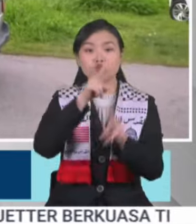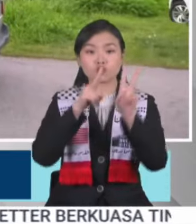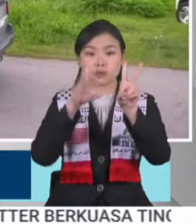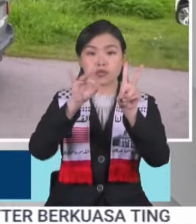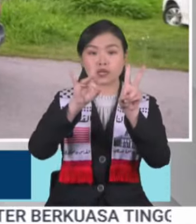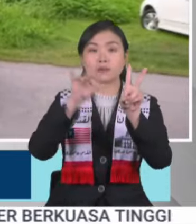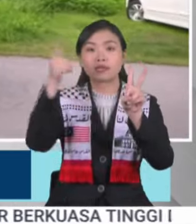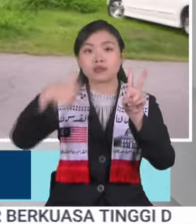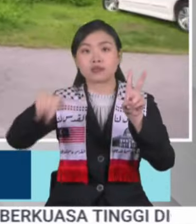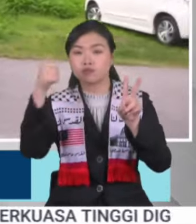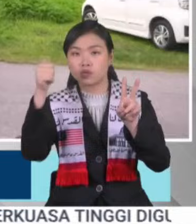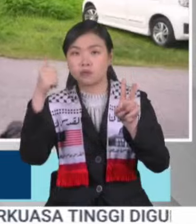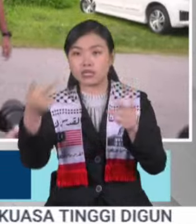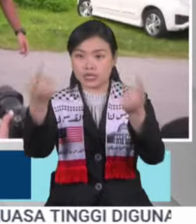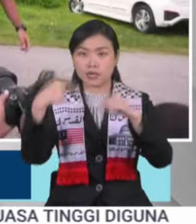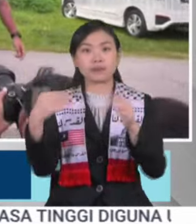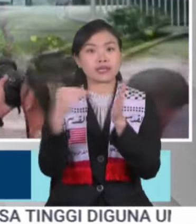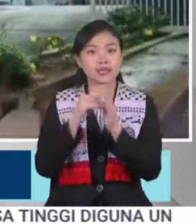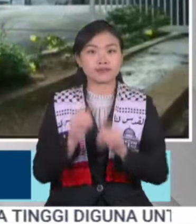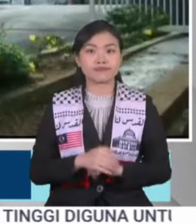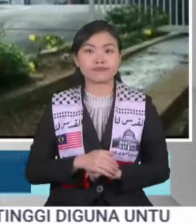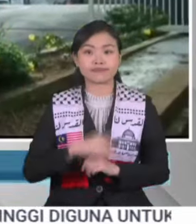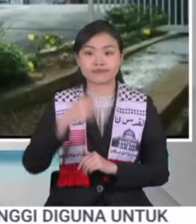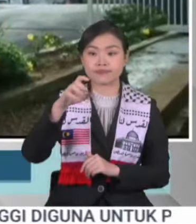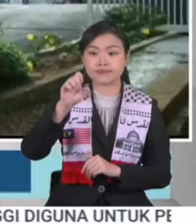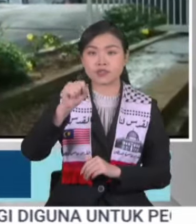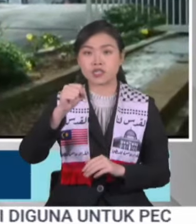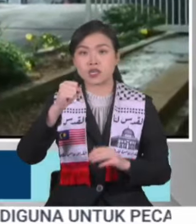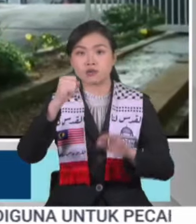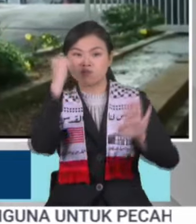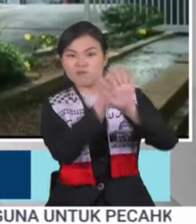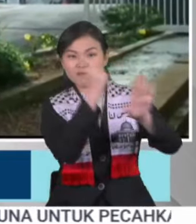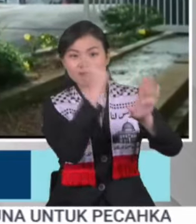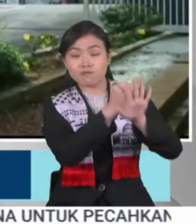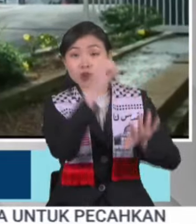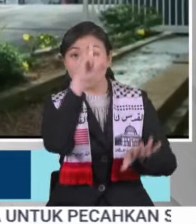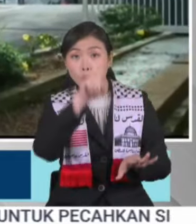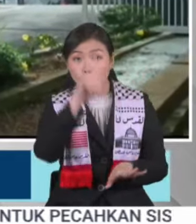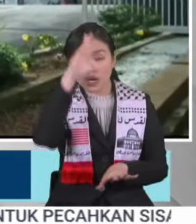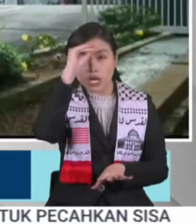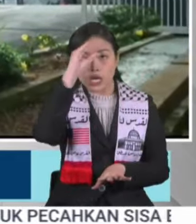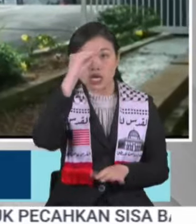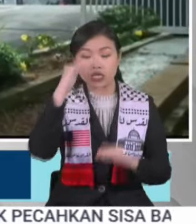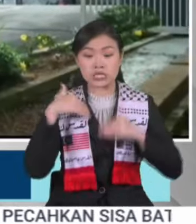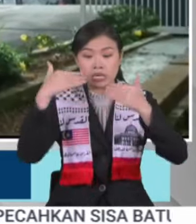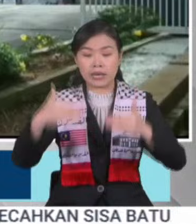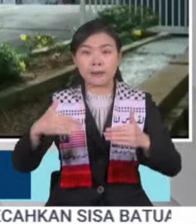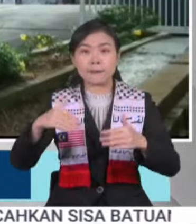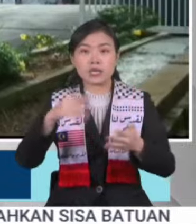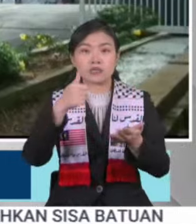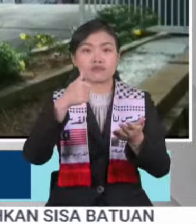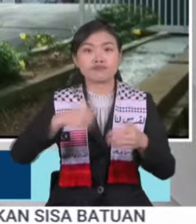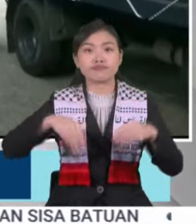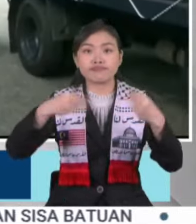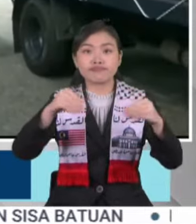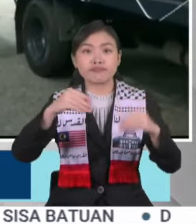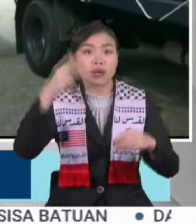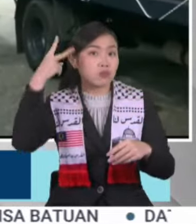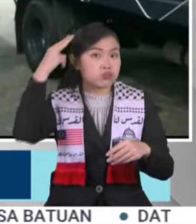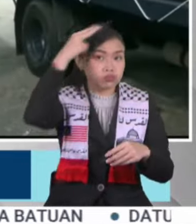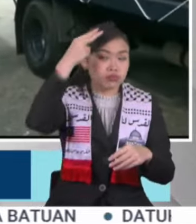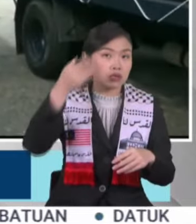semula kes. Perkembangan kes tetak seorang lelaki hingga maut di hadapan kedai gunting rambut di Jasin malam Ahad